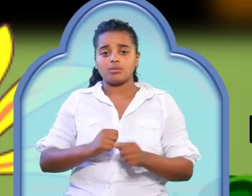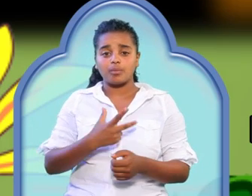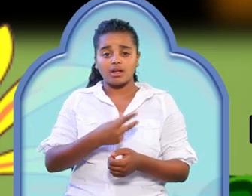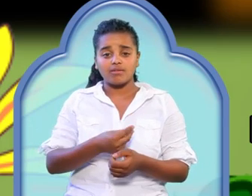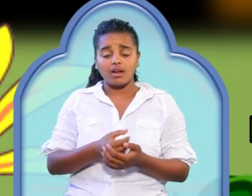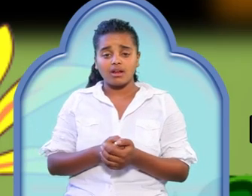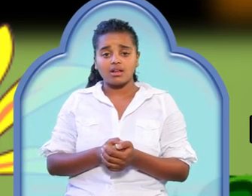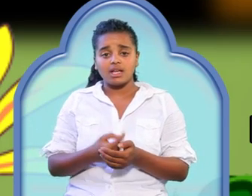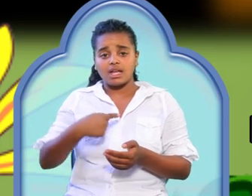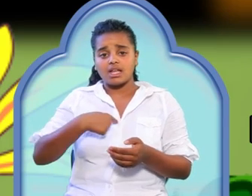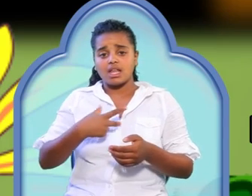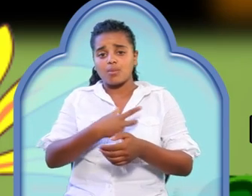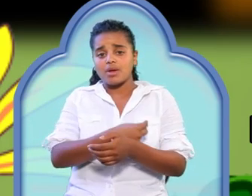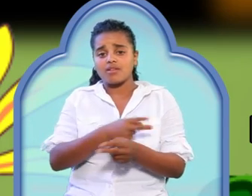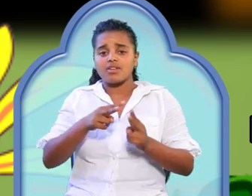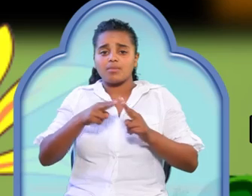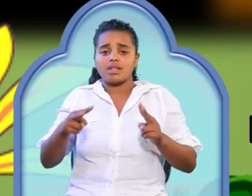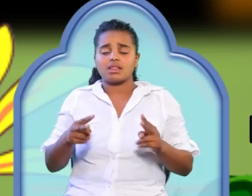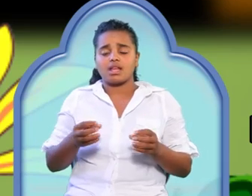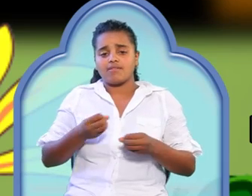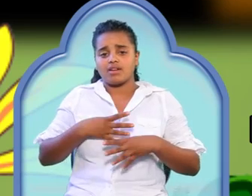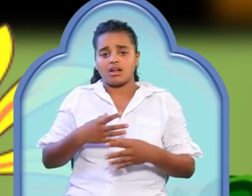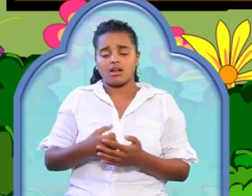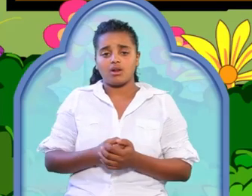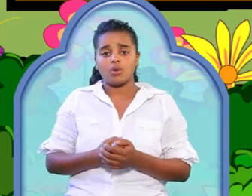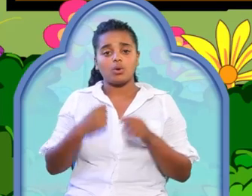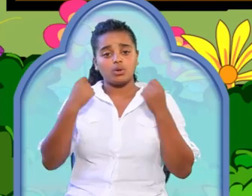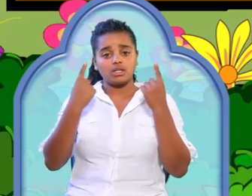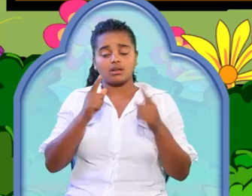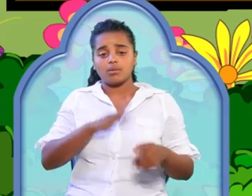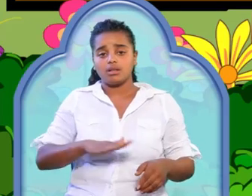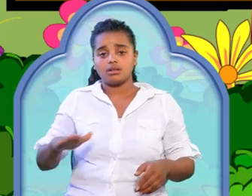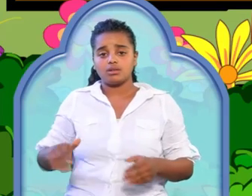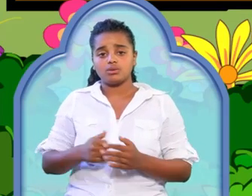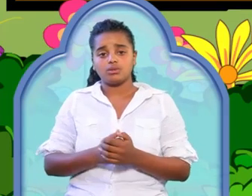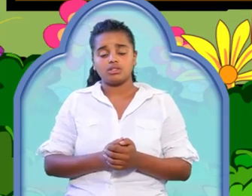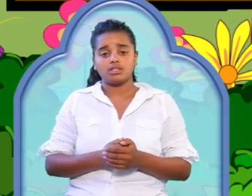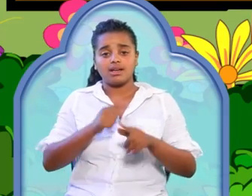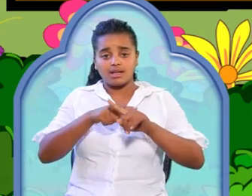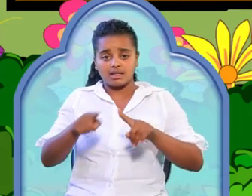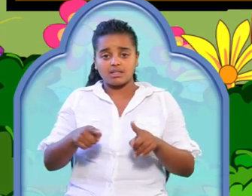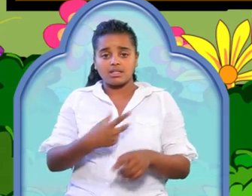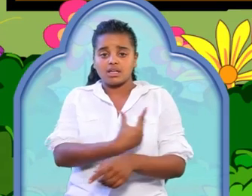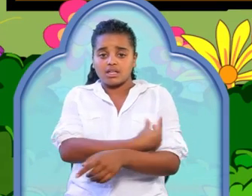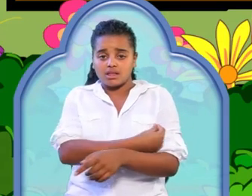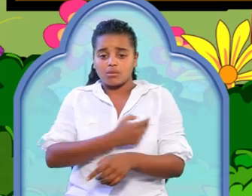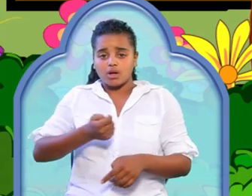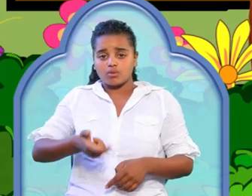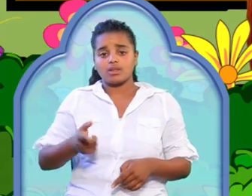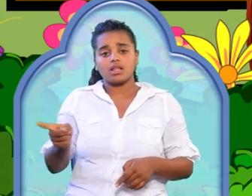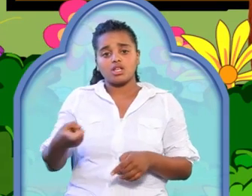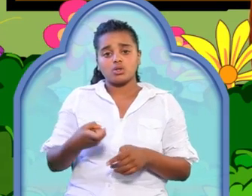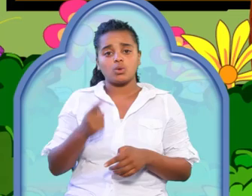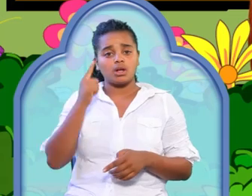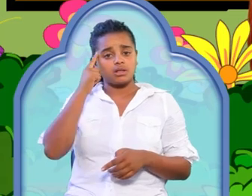Merfi? Ani merfi bet anfarallo. Yigawanyal lijochiye. Ken kitbatu fettan